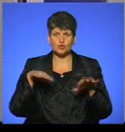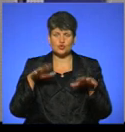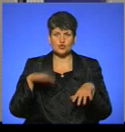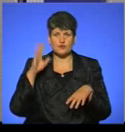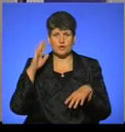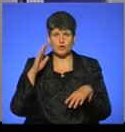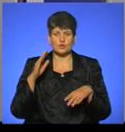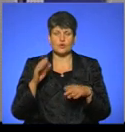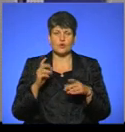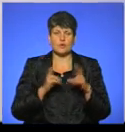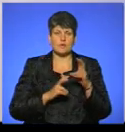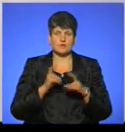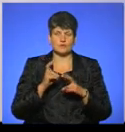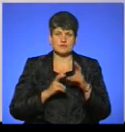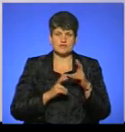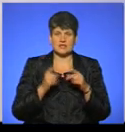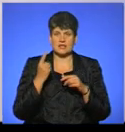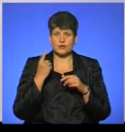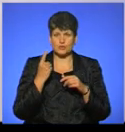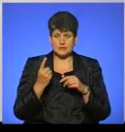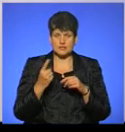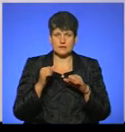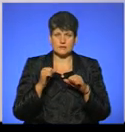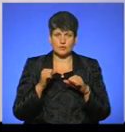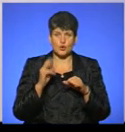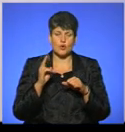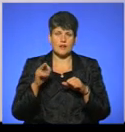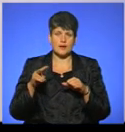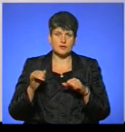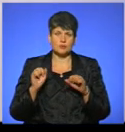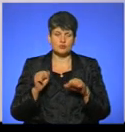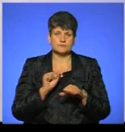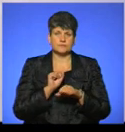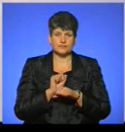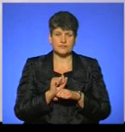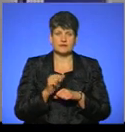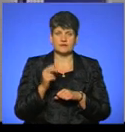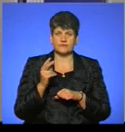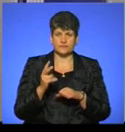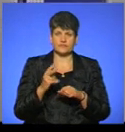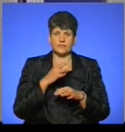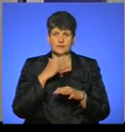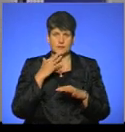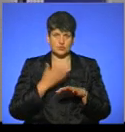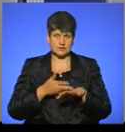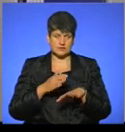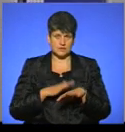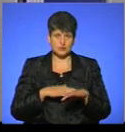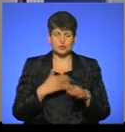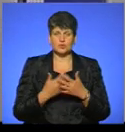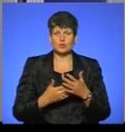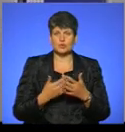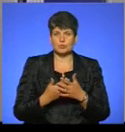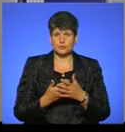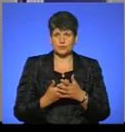і один колектор можна перекрити очисними спорудами. Два – набагато складніше. Тобто,